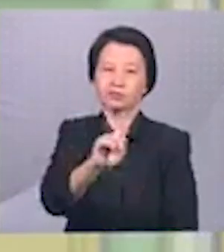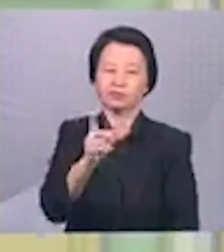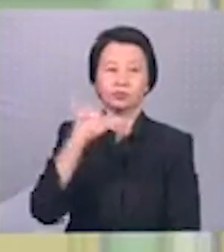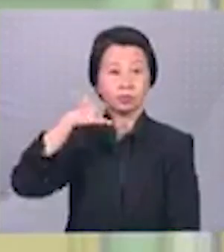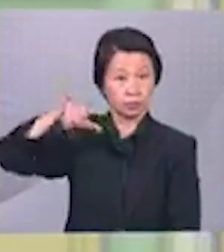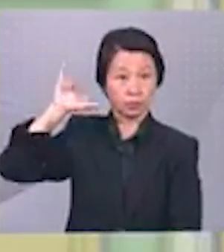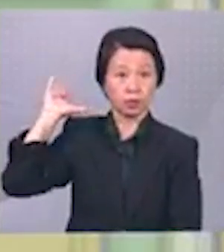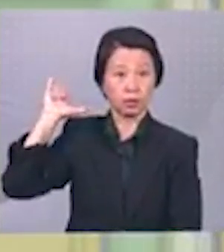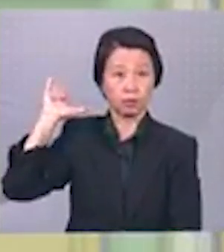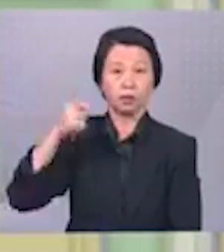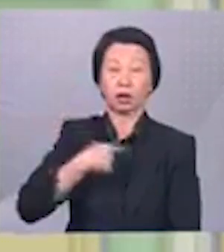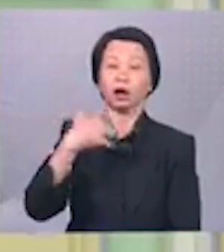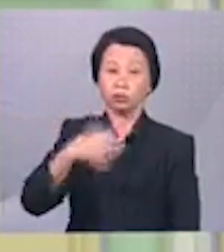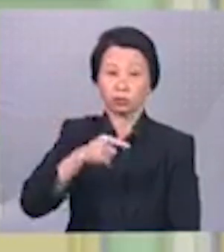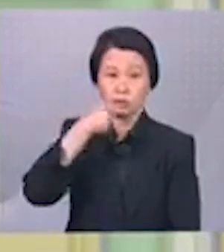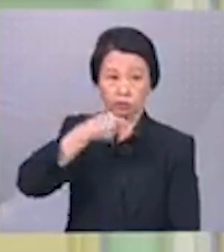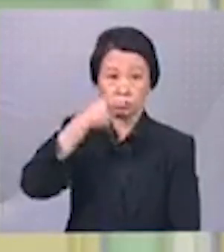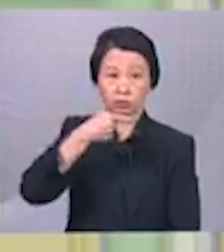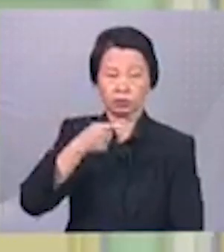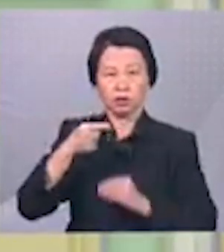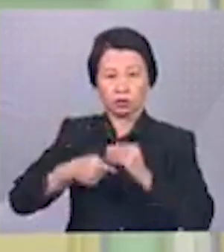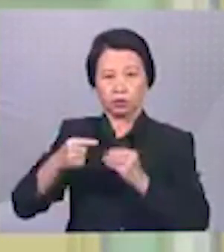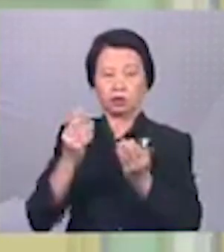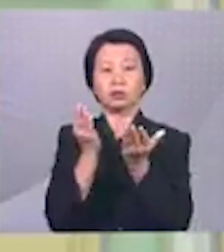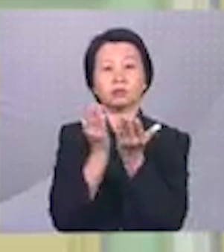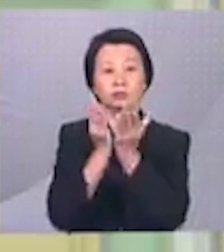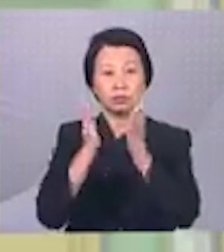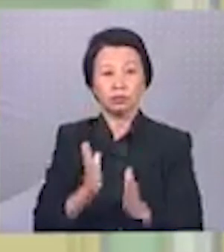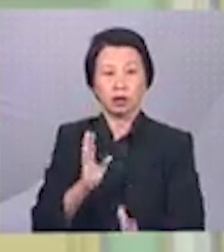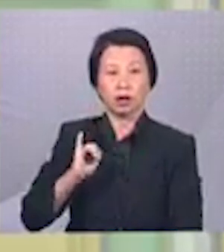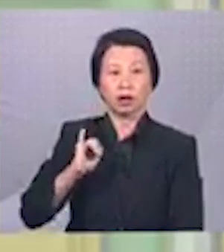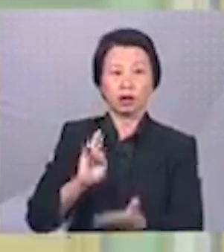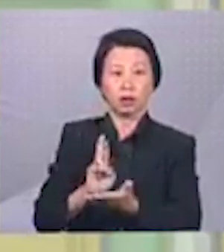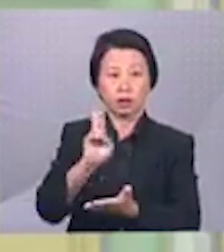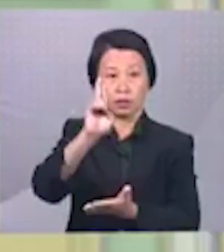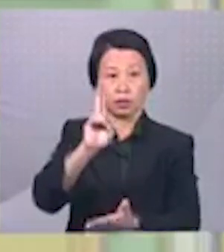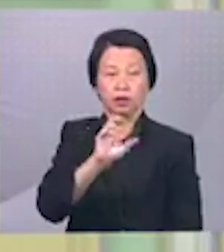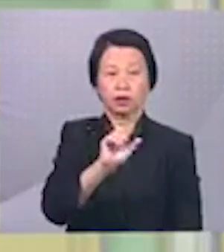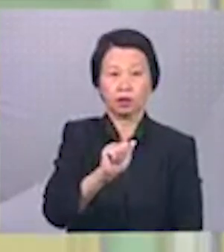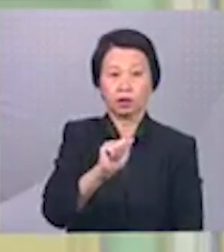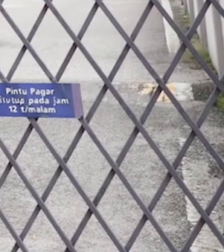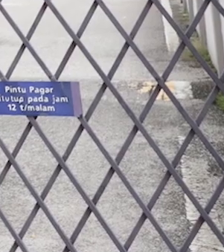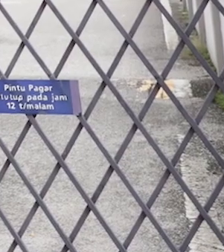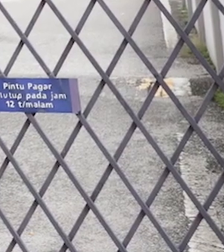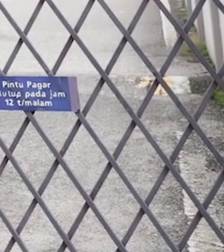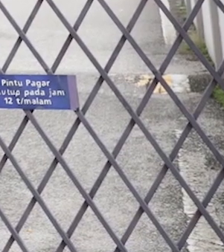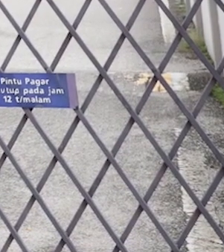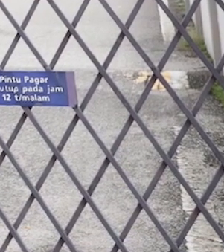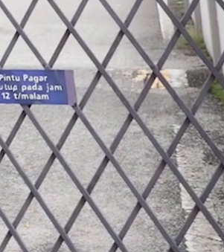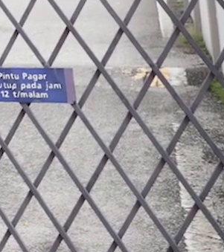semalam pun saya dah sebut tentang pelajar-pelajar di IPTA dan IPTS yang ingin